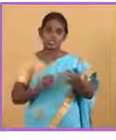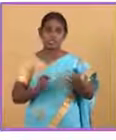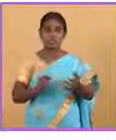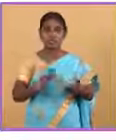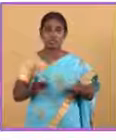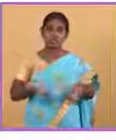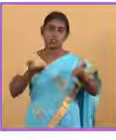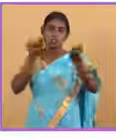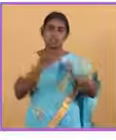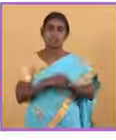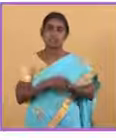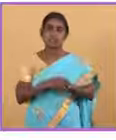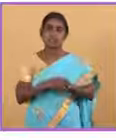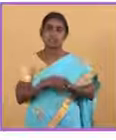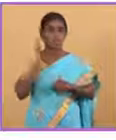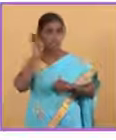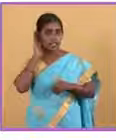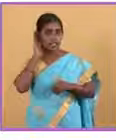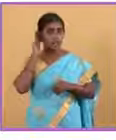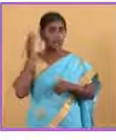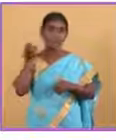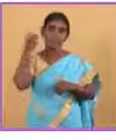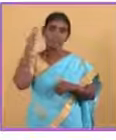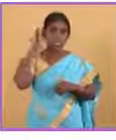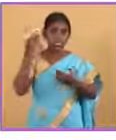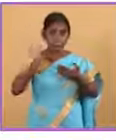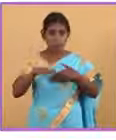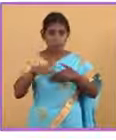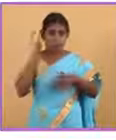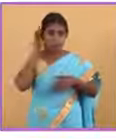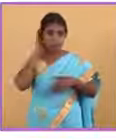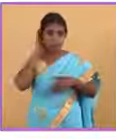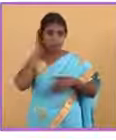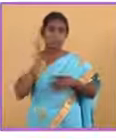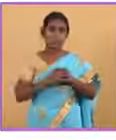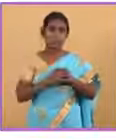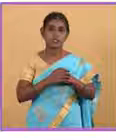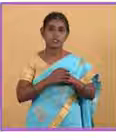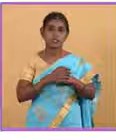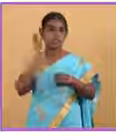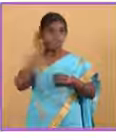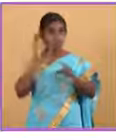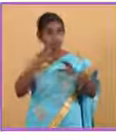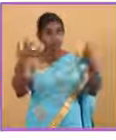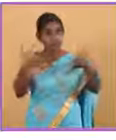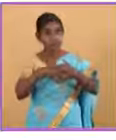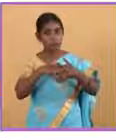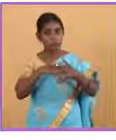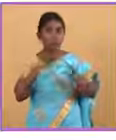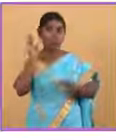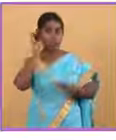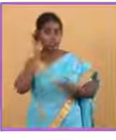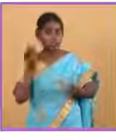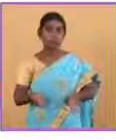கேள், கேட்டான் கேட்கின்றான் கேட்பான் கேளான் என்றான் கேட்டனர் கேட்டு உயர்ந்தான்